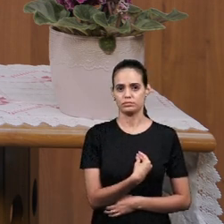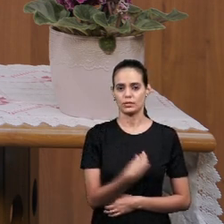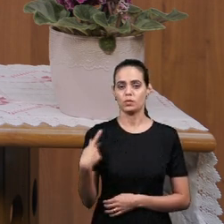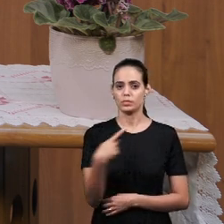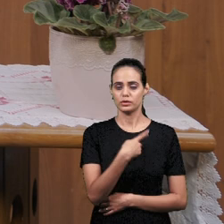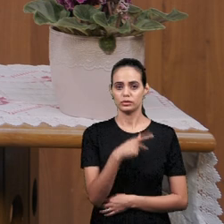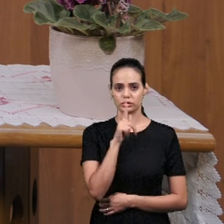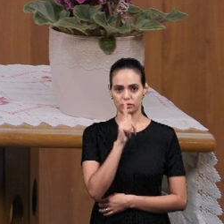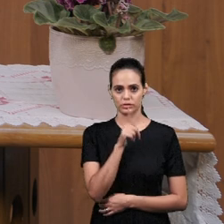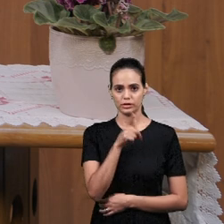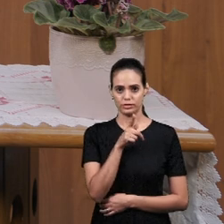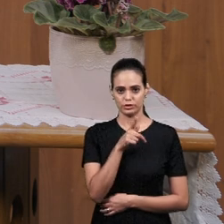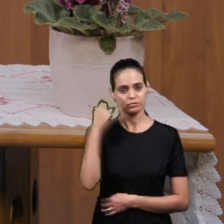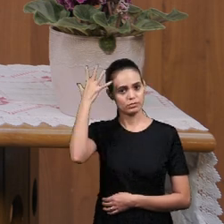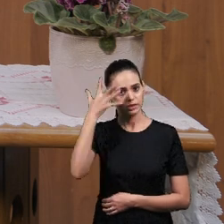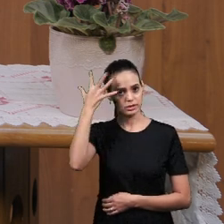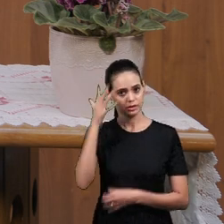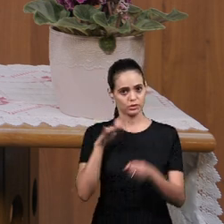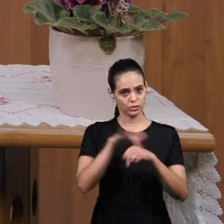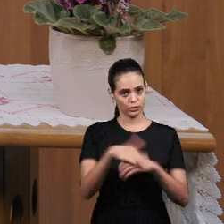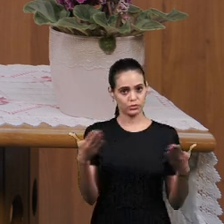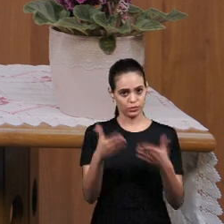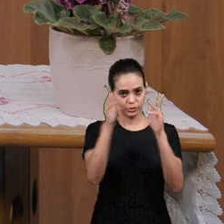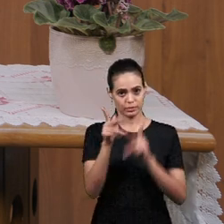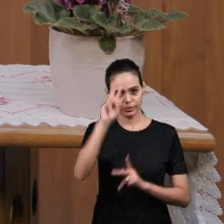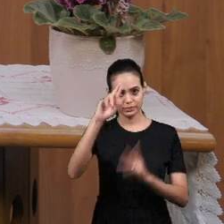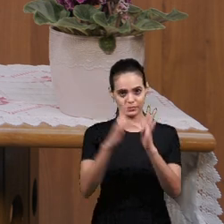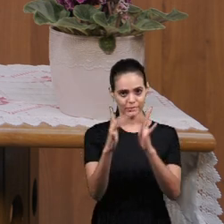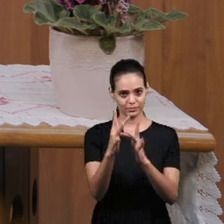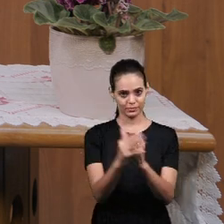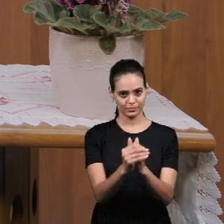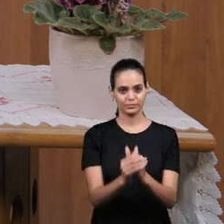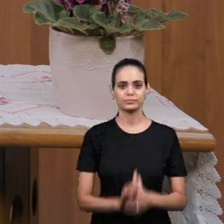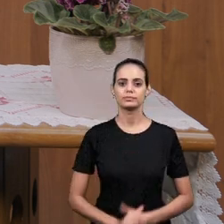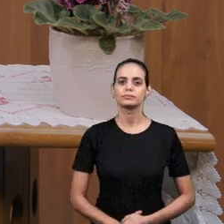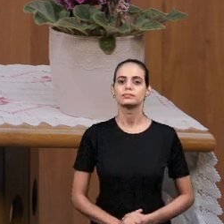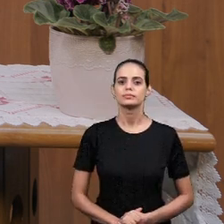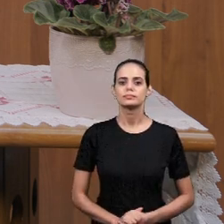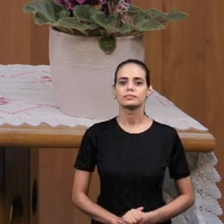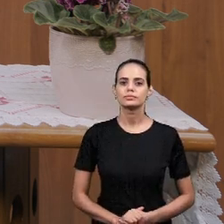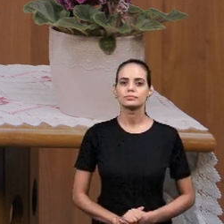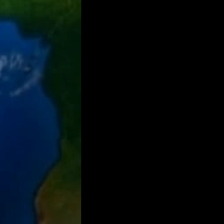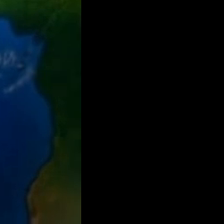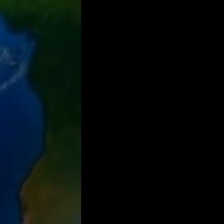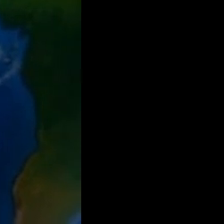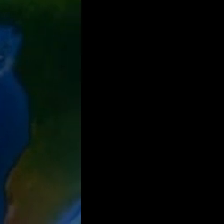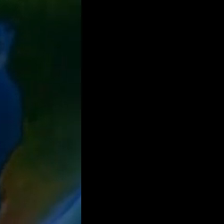du Seigneur Jésus. A paz do Senhor Jesus.